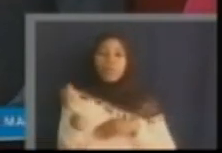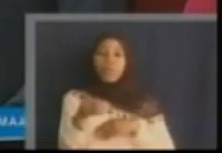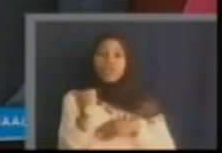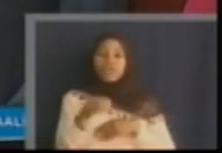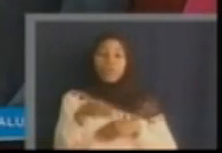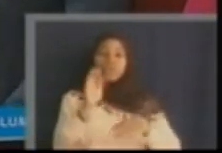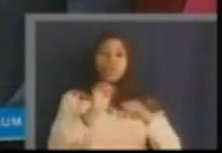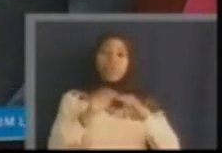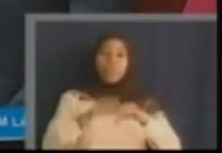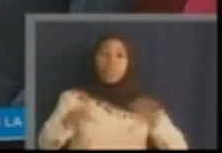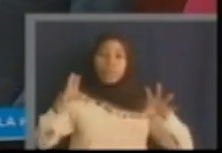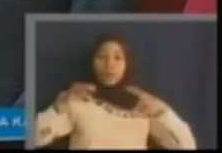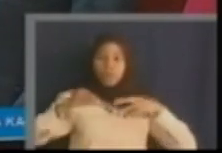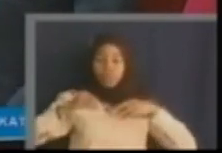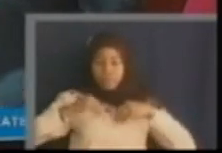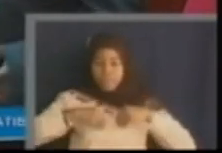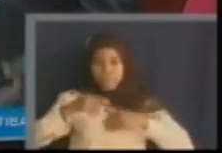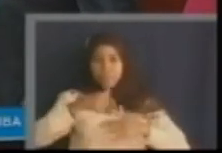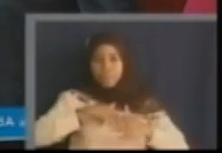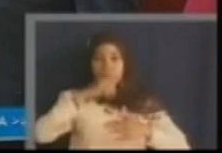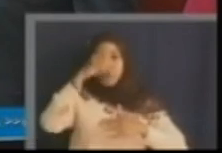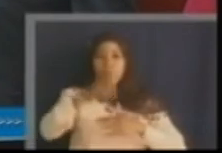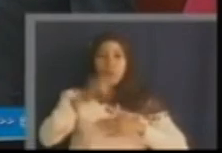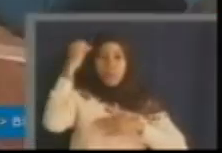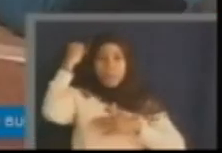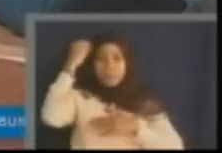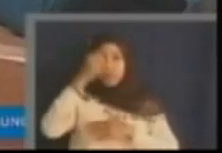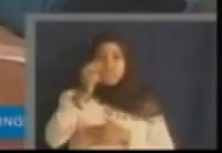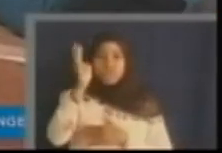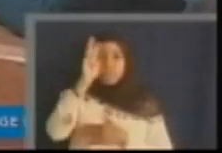kweli Mheshimiwa Felix Mkosamali alikwisha umaliza.